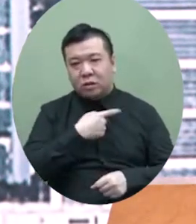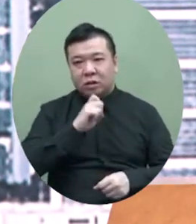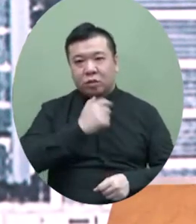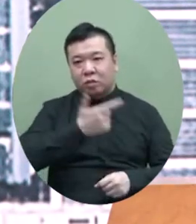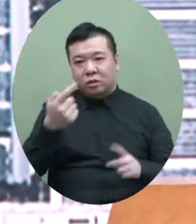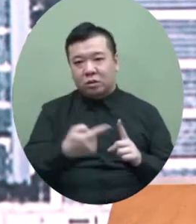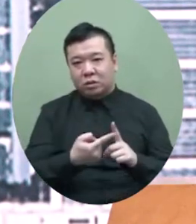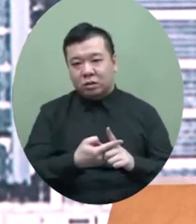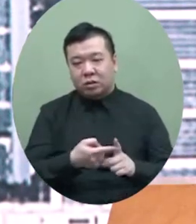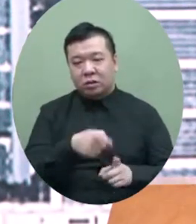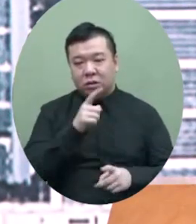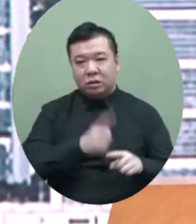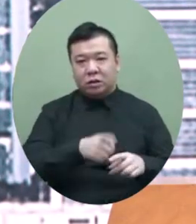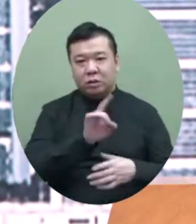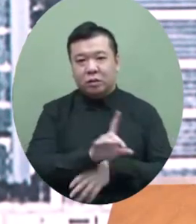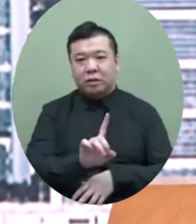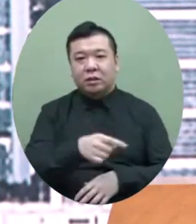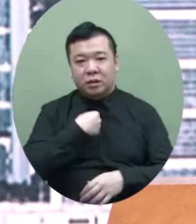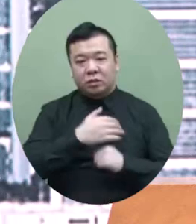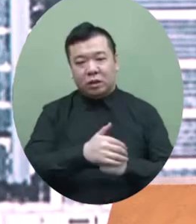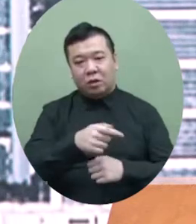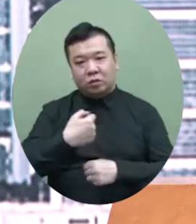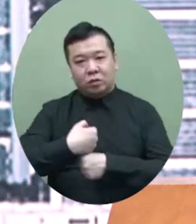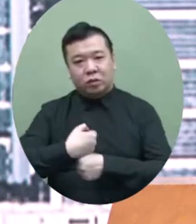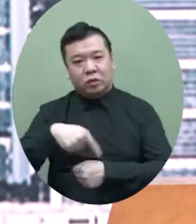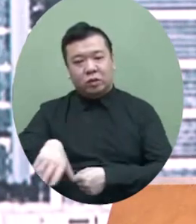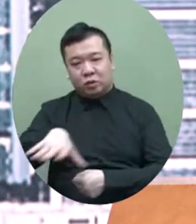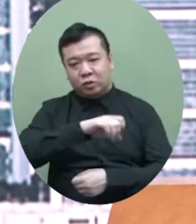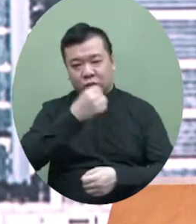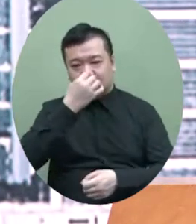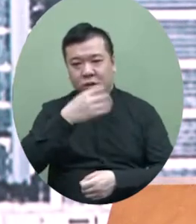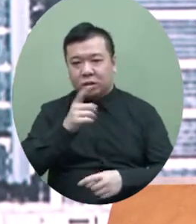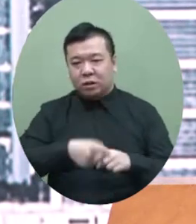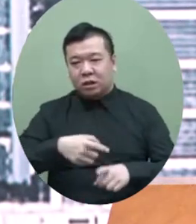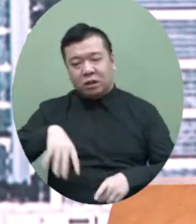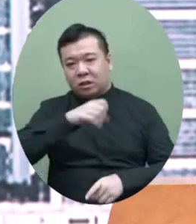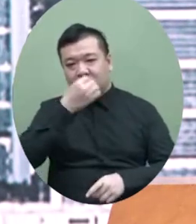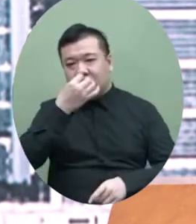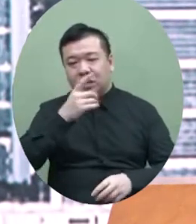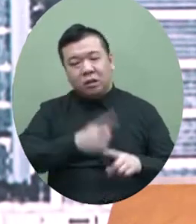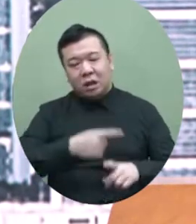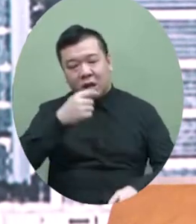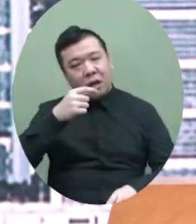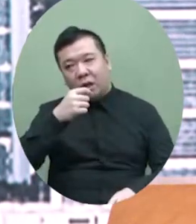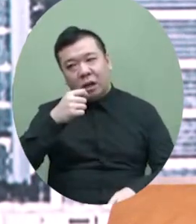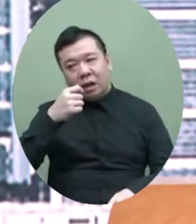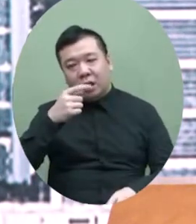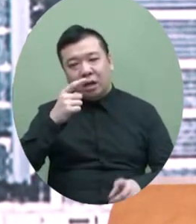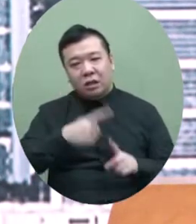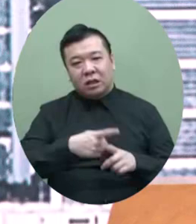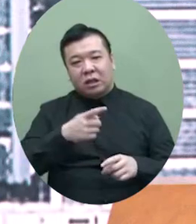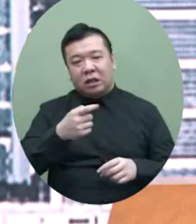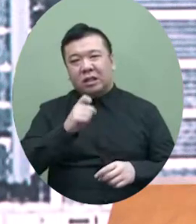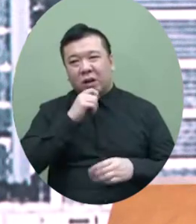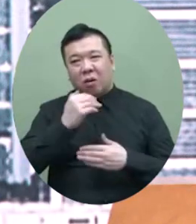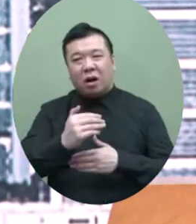民咧。係喺好早期咧就要求我哋做全港性，不過我哋覺得全港性就真係可能係個效果